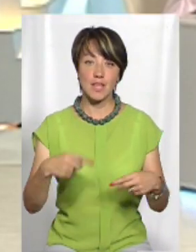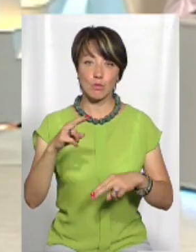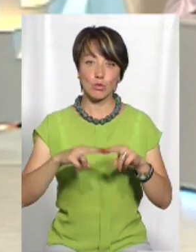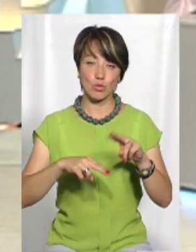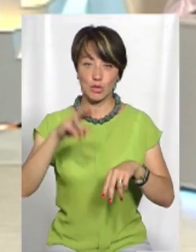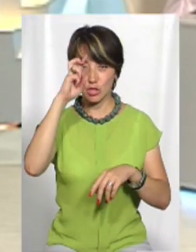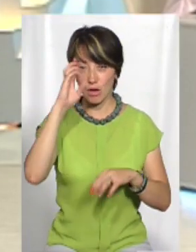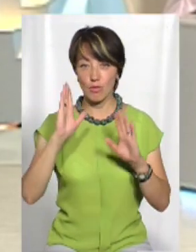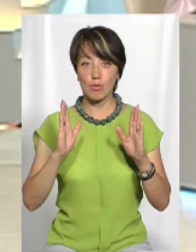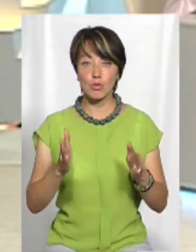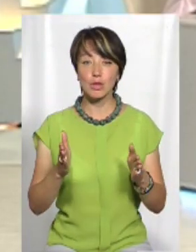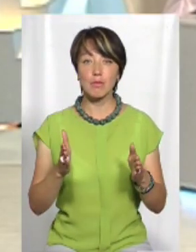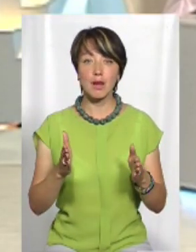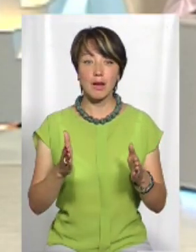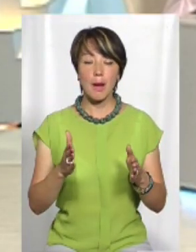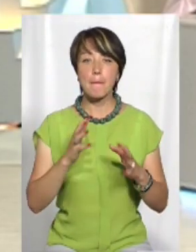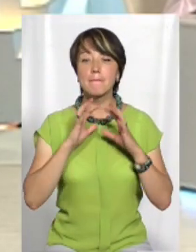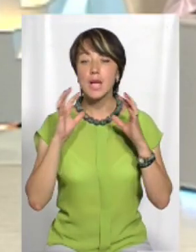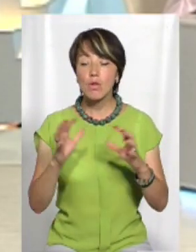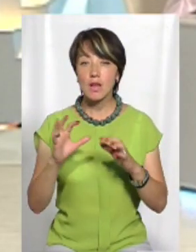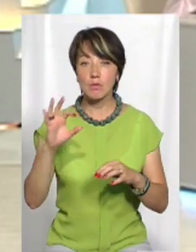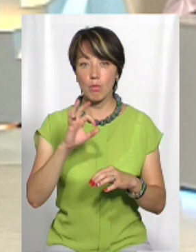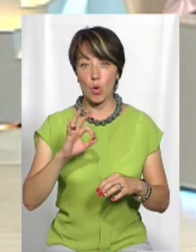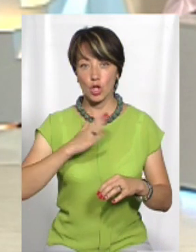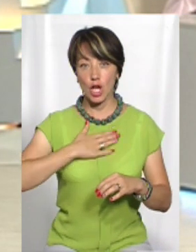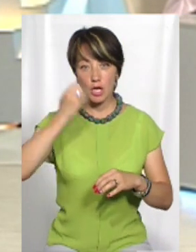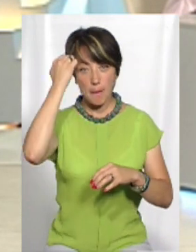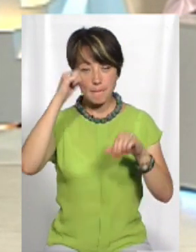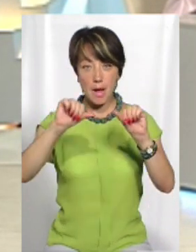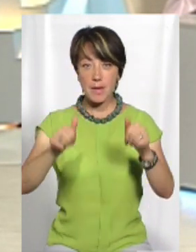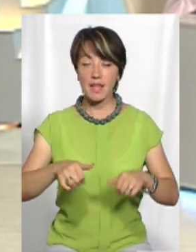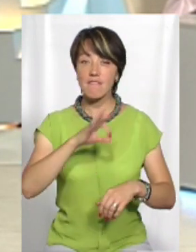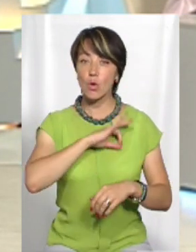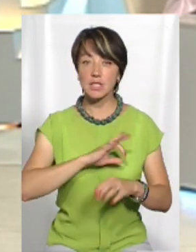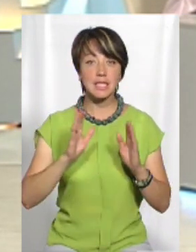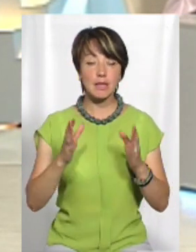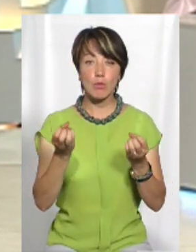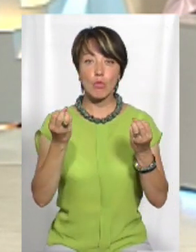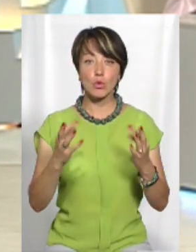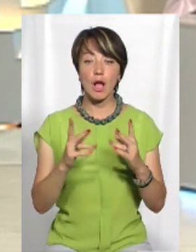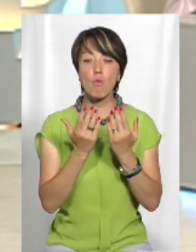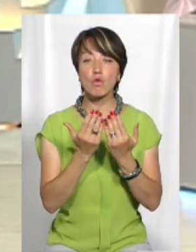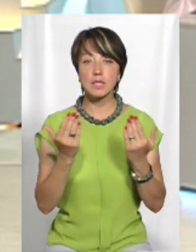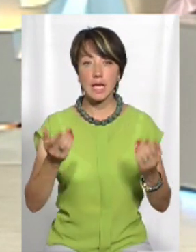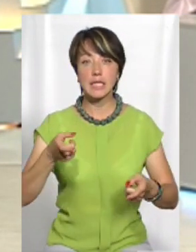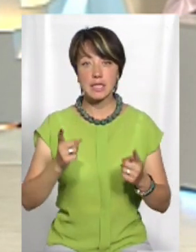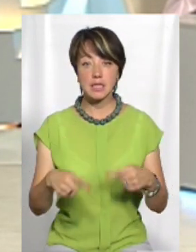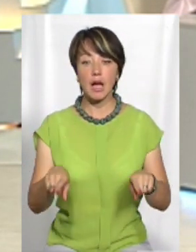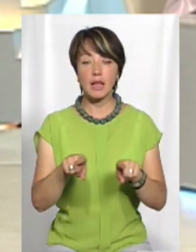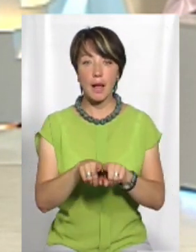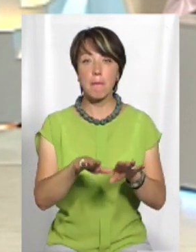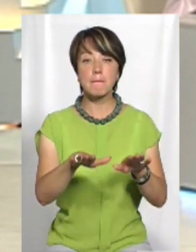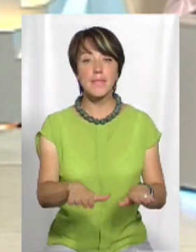відбудуємо державу і будемо піклуватися про наші пам'ятки і використовувати їх не тільки просто як музеї, а дійсно як от